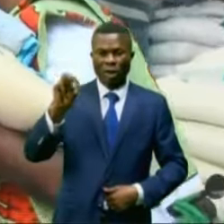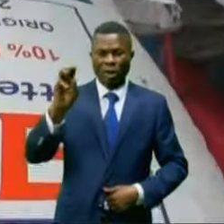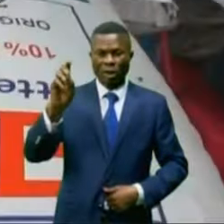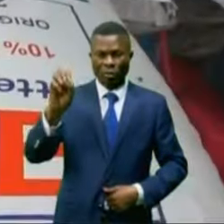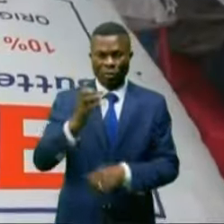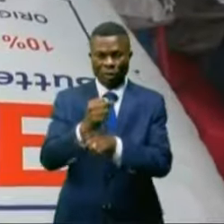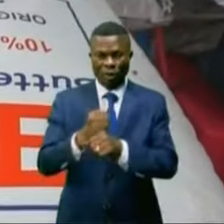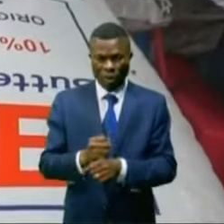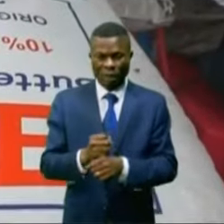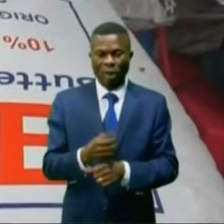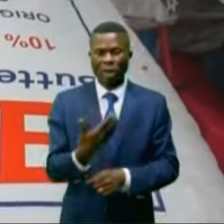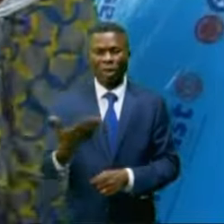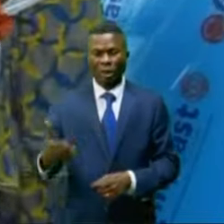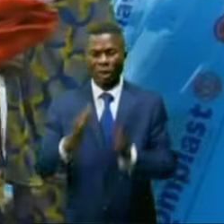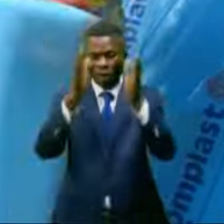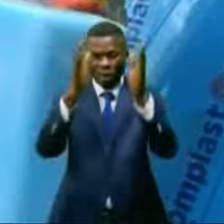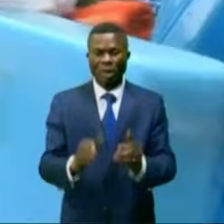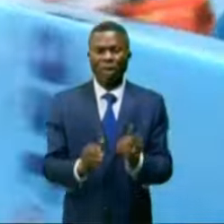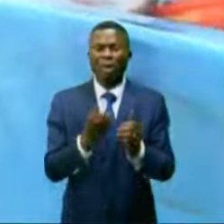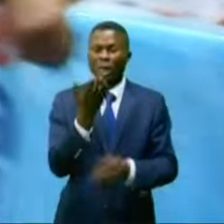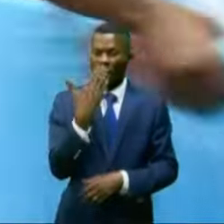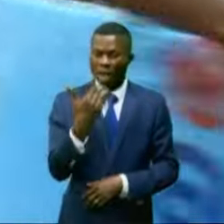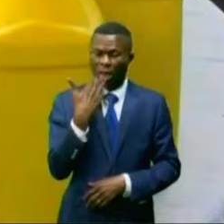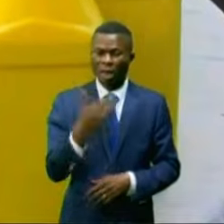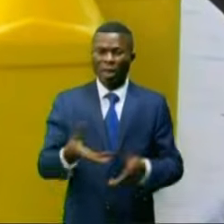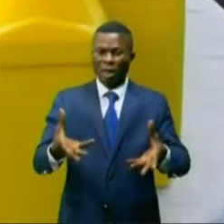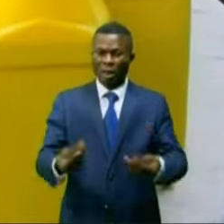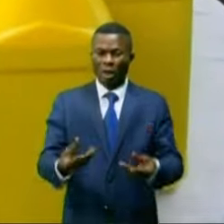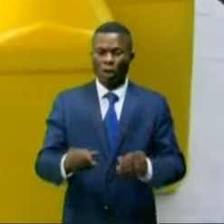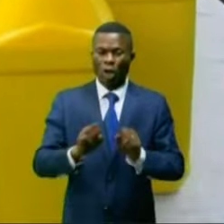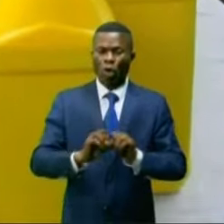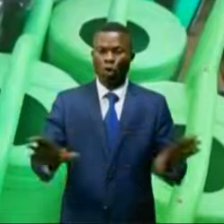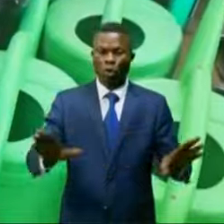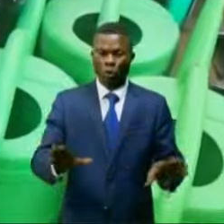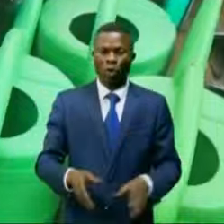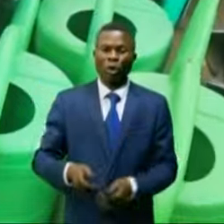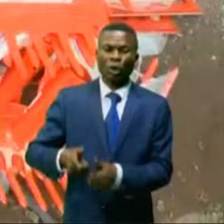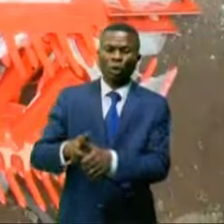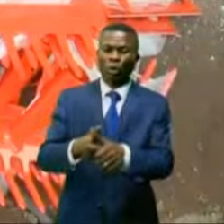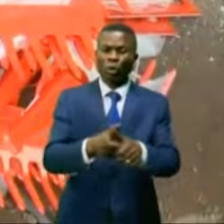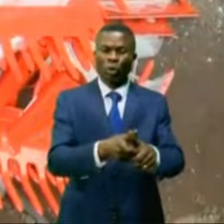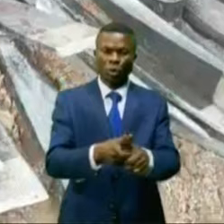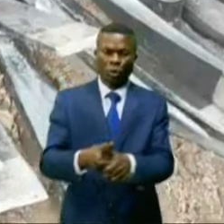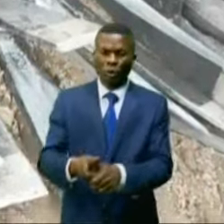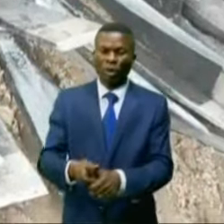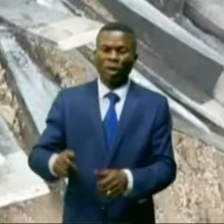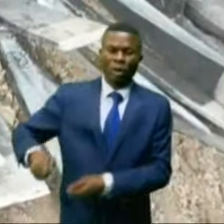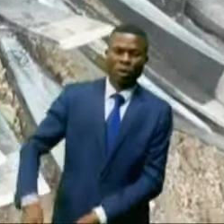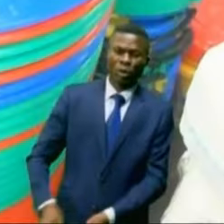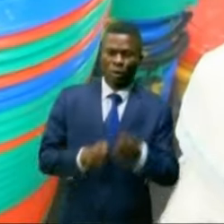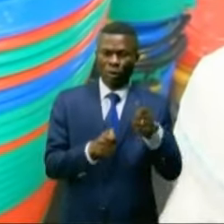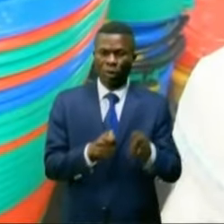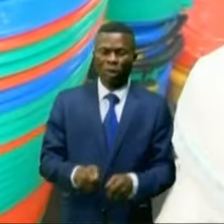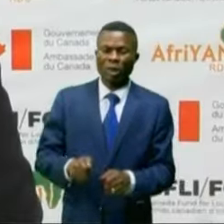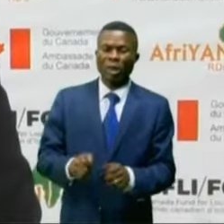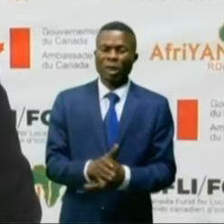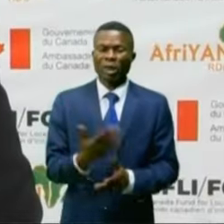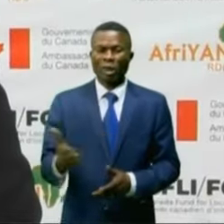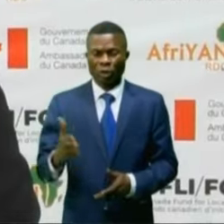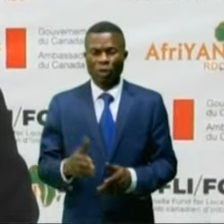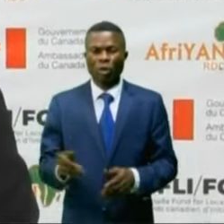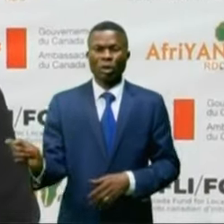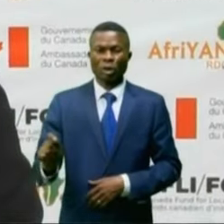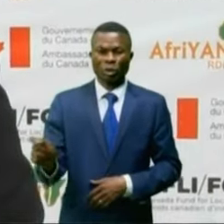aide constituée de sacs de riz, de mousse, d'huile, arrosoirs, petits seaux, bêches et kits hygiéniques pour